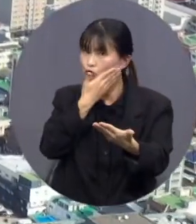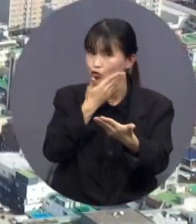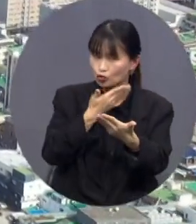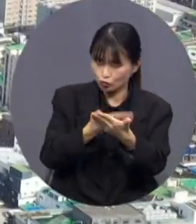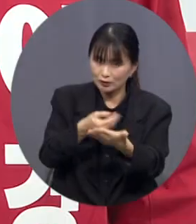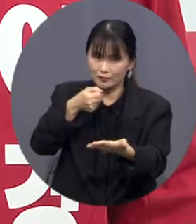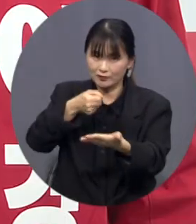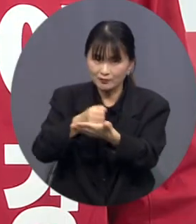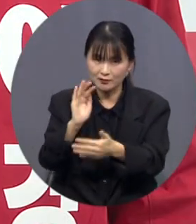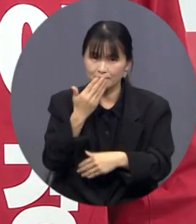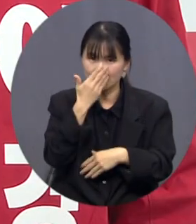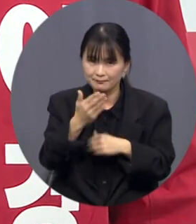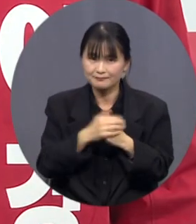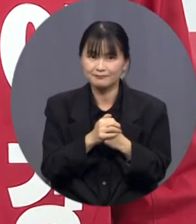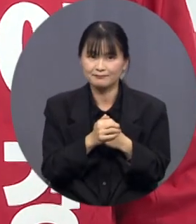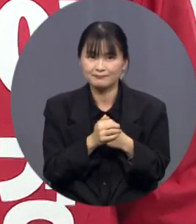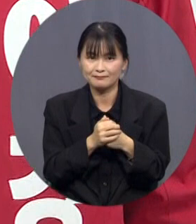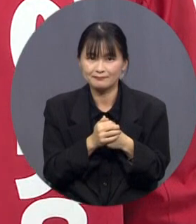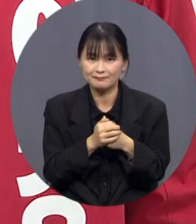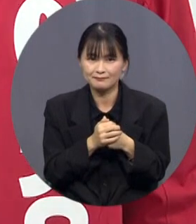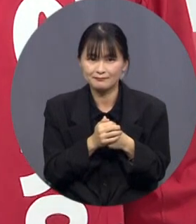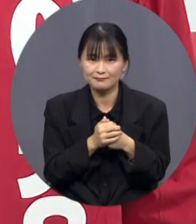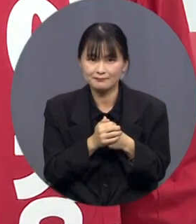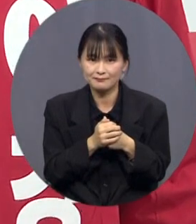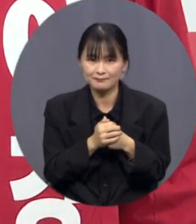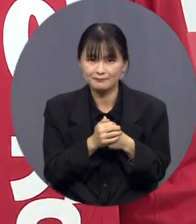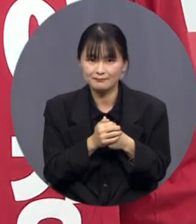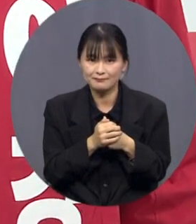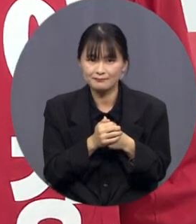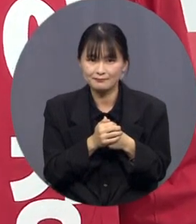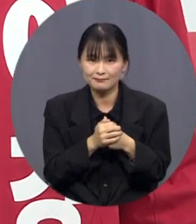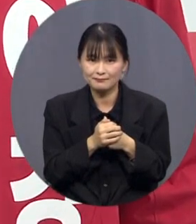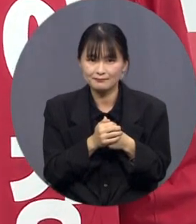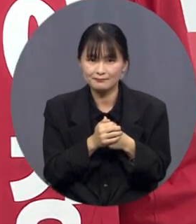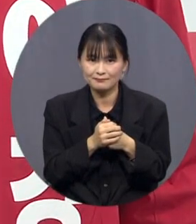것으로 보입니다 MBC 뉴스 이현입니다